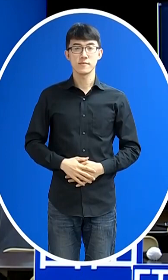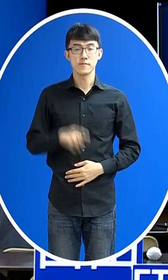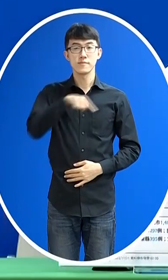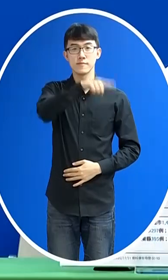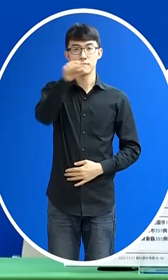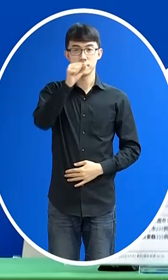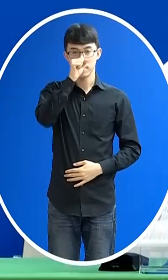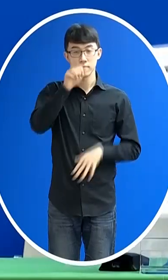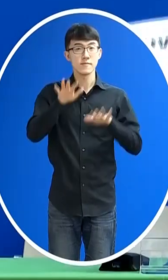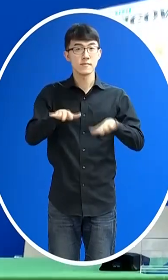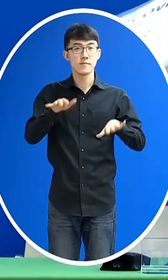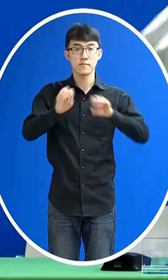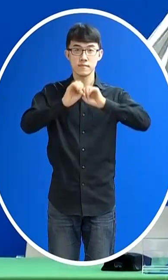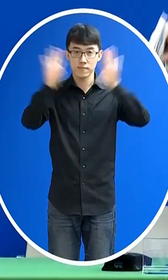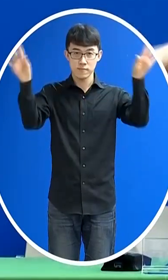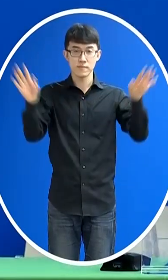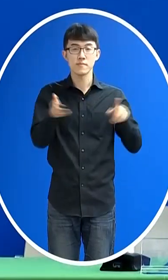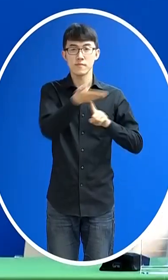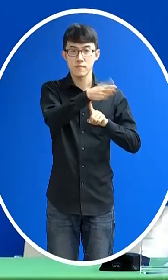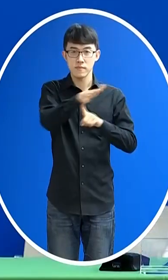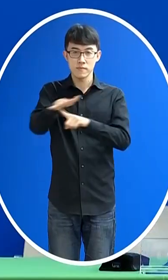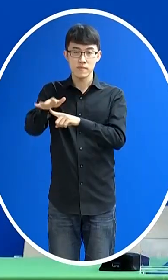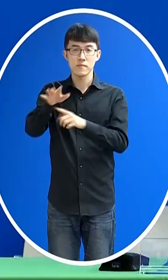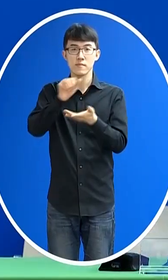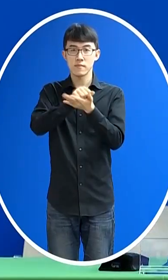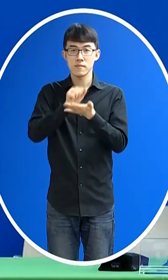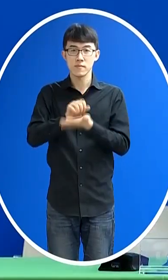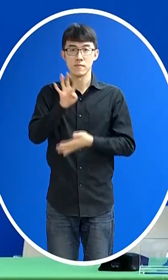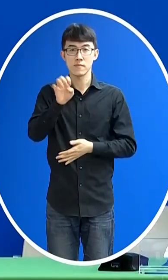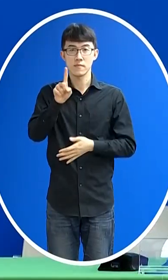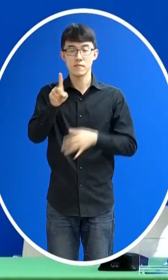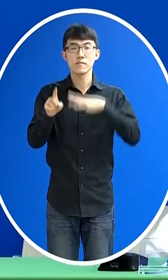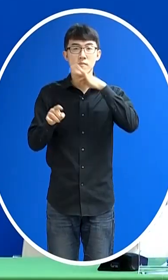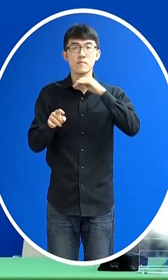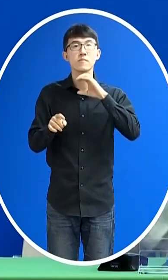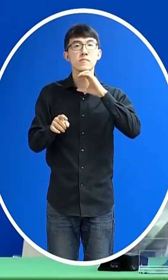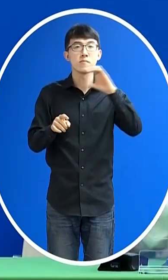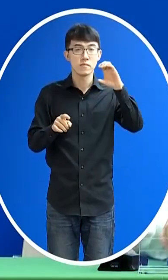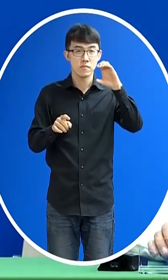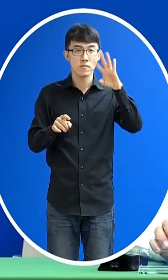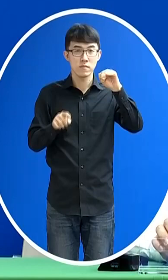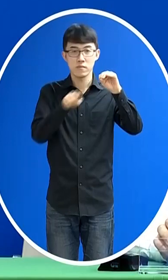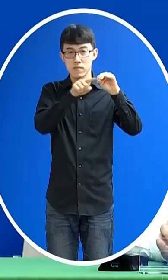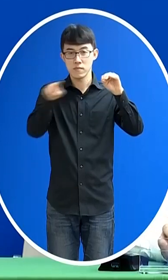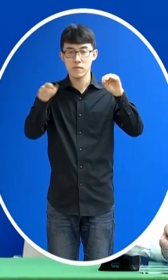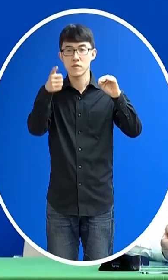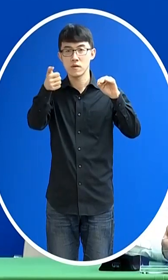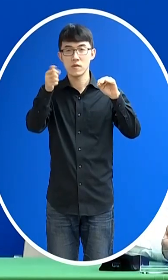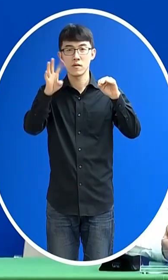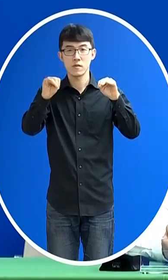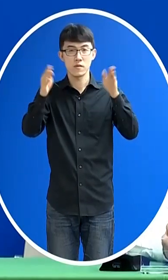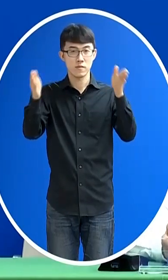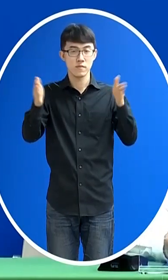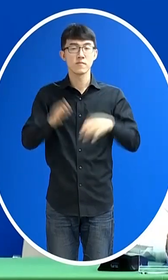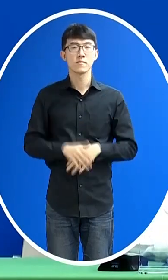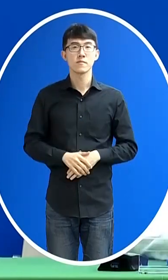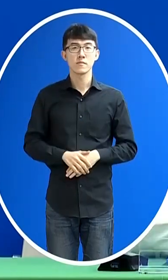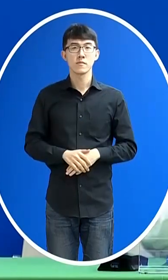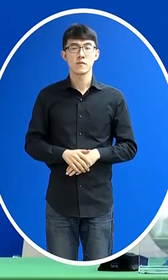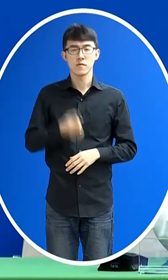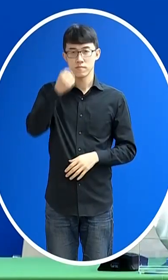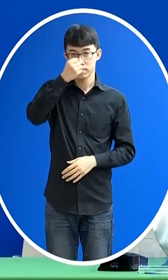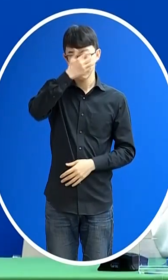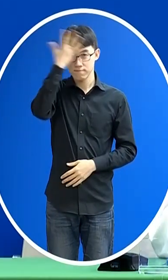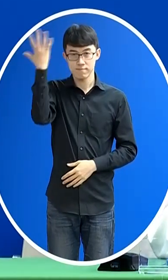好，大家好，今天公布的41例死亡病例，年龄是从90多岁到50多岁，那今天没有较